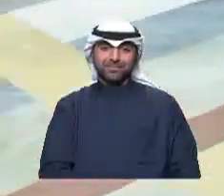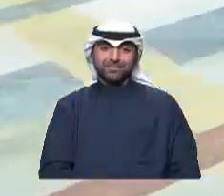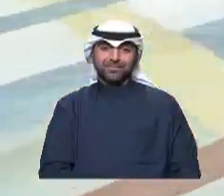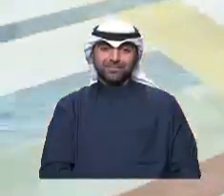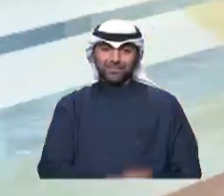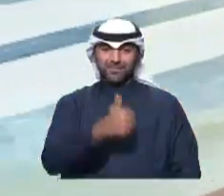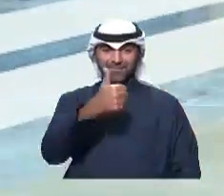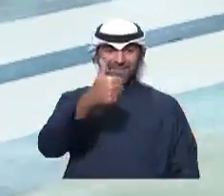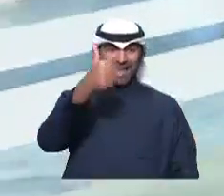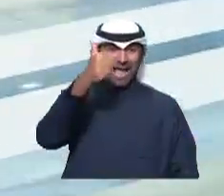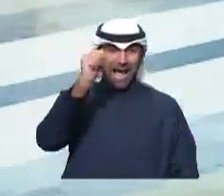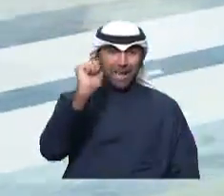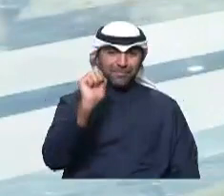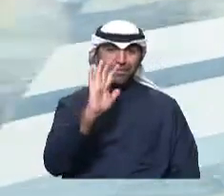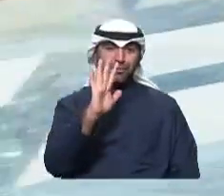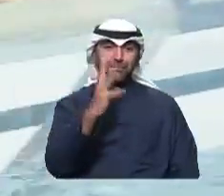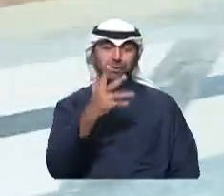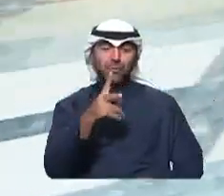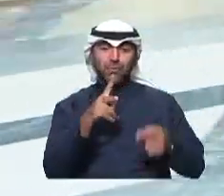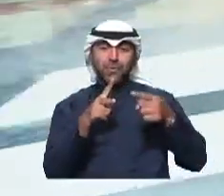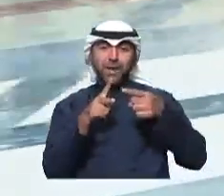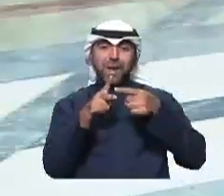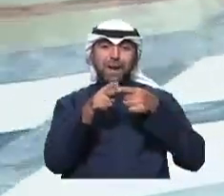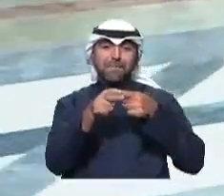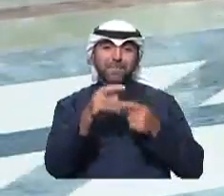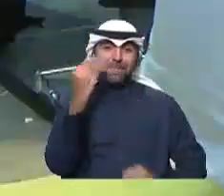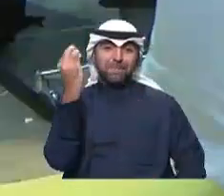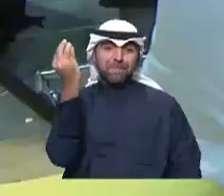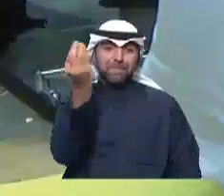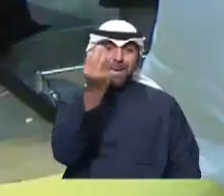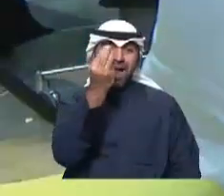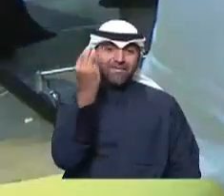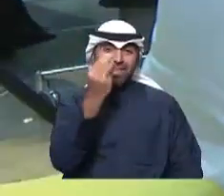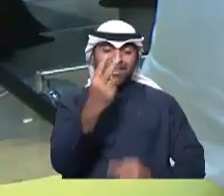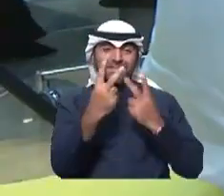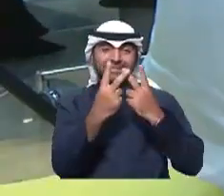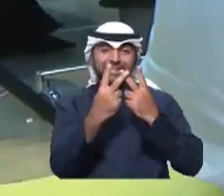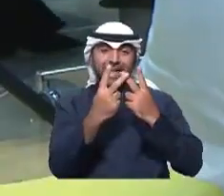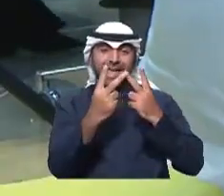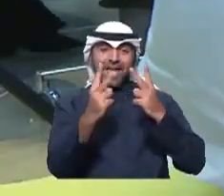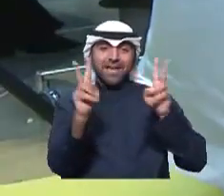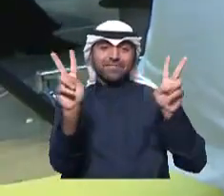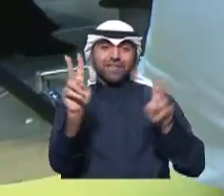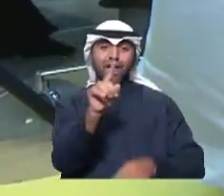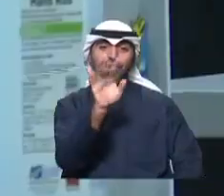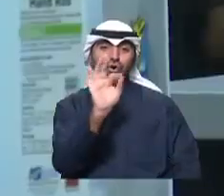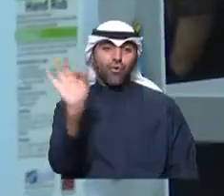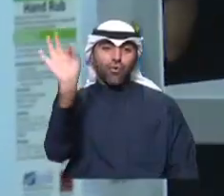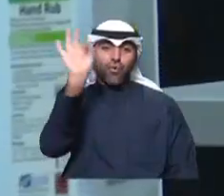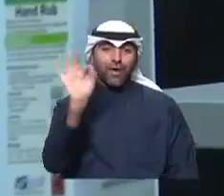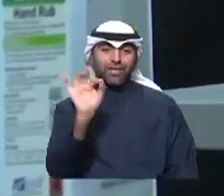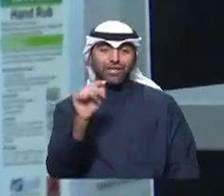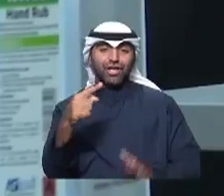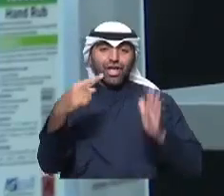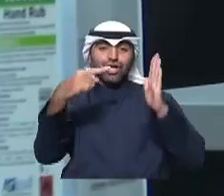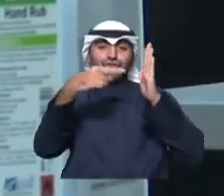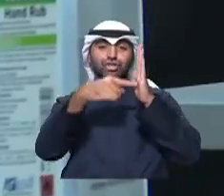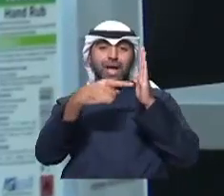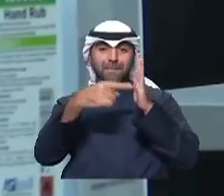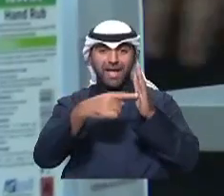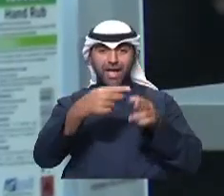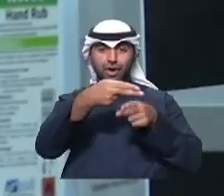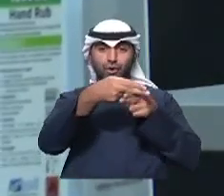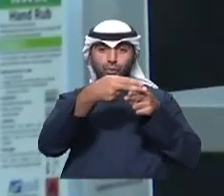المشاريع الهندسية ذات التفكير الإبداعي والابتكاري تهدف إلى خدمة المجتمع والبشرية لحياة مستدامة